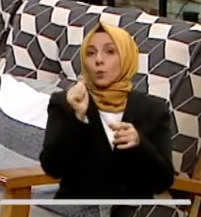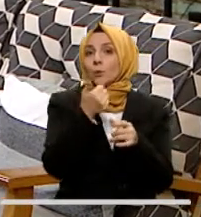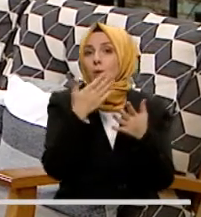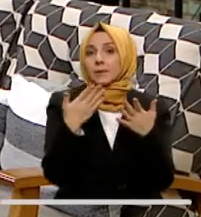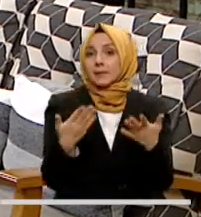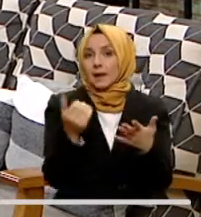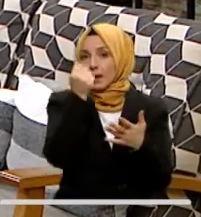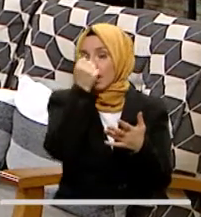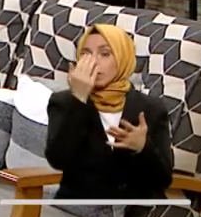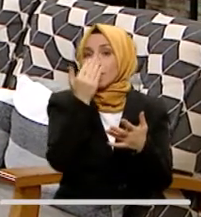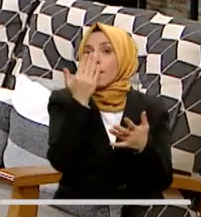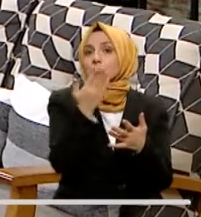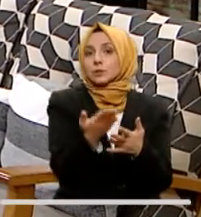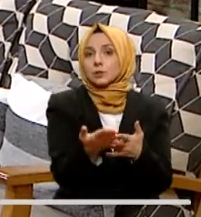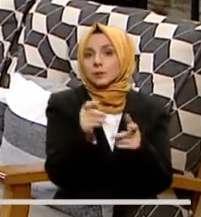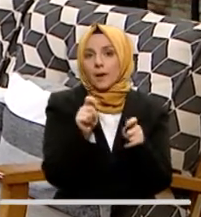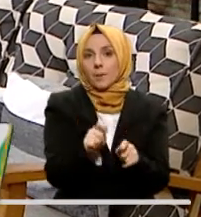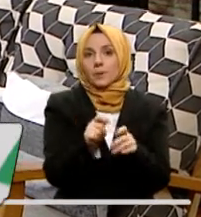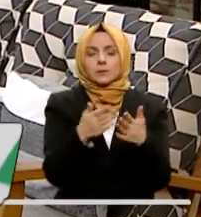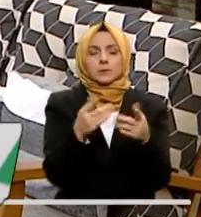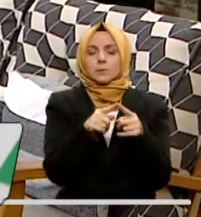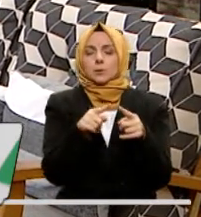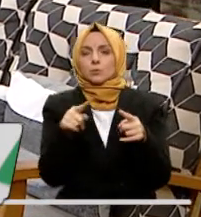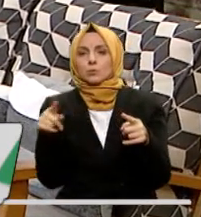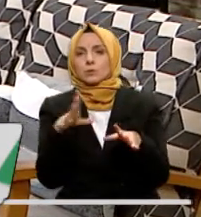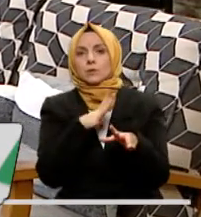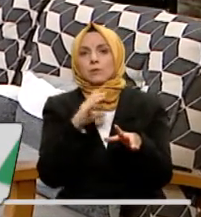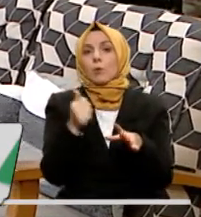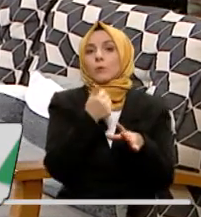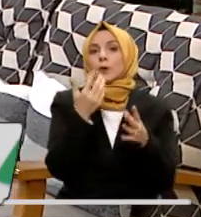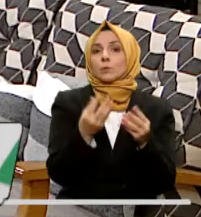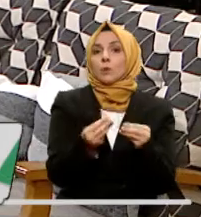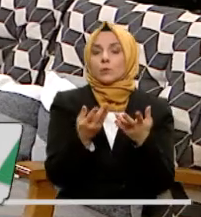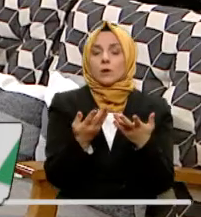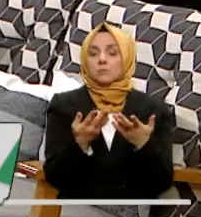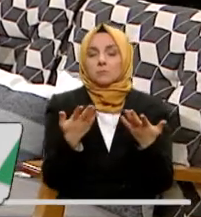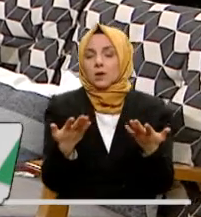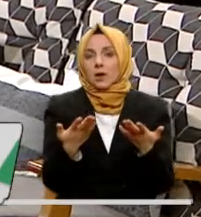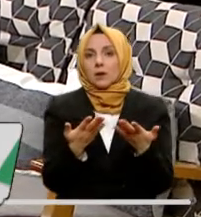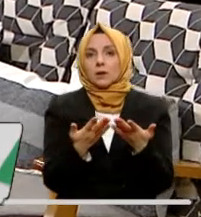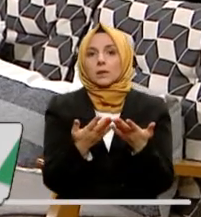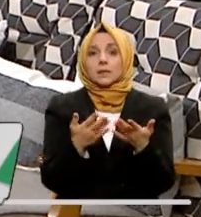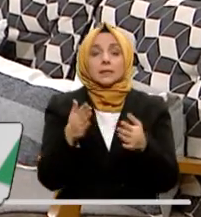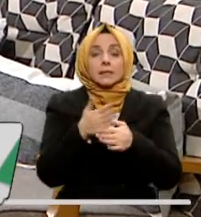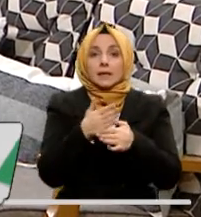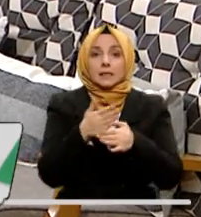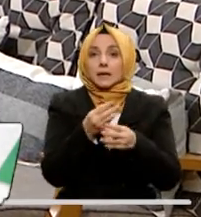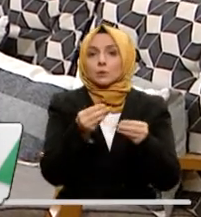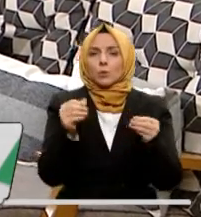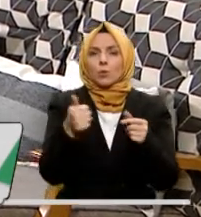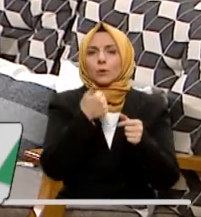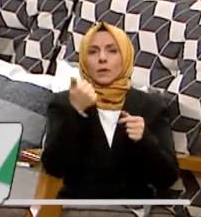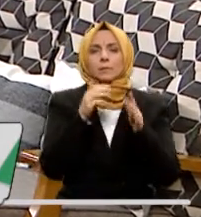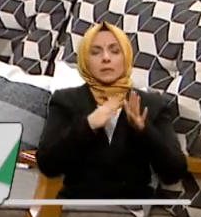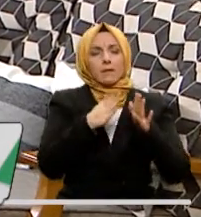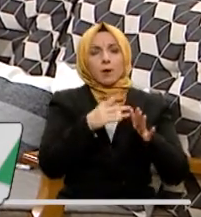bağışı nasıl bir daha doğrusu kan bağışı yapmak nasıl bir süreçtir Önemli olan hangi detaylar var neden çok önemli kan bağışı sürekli